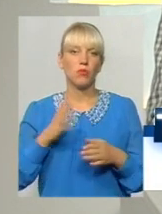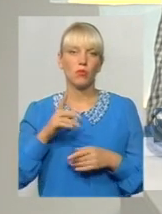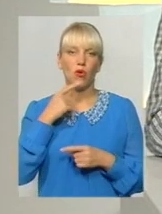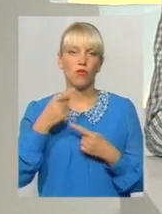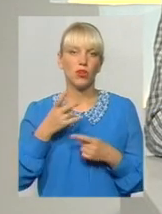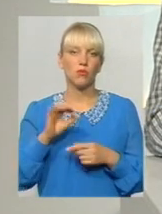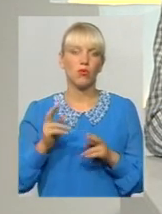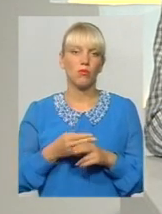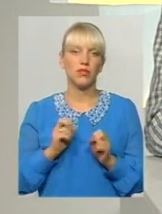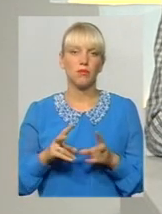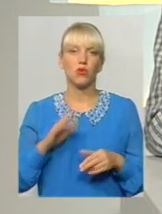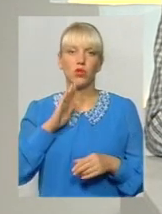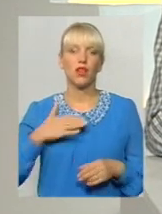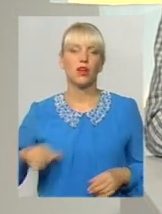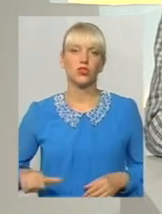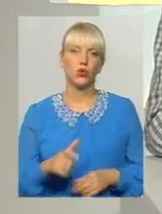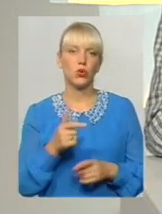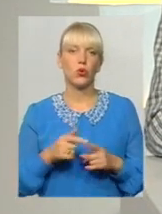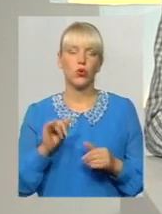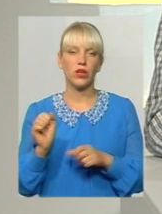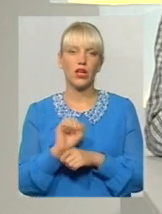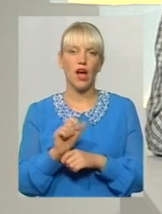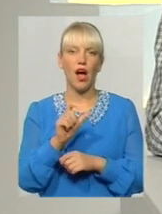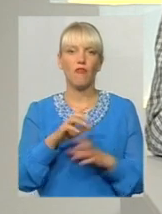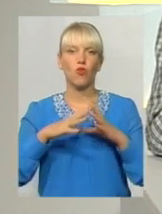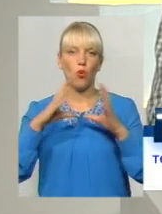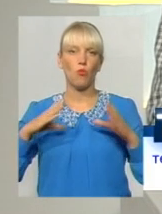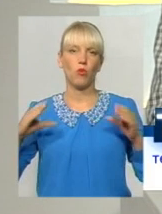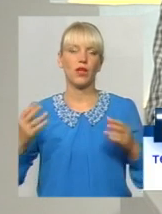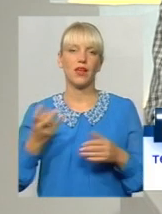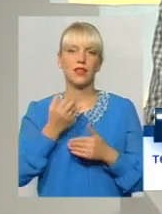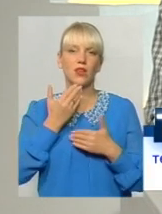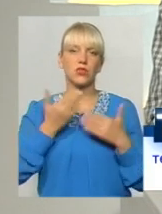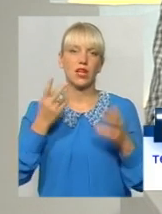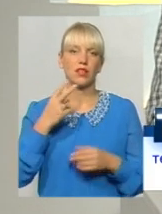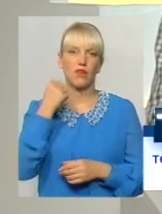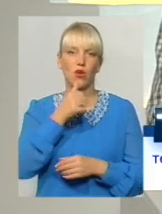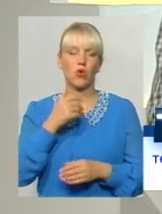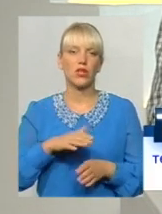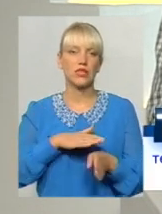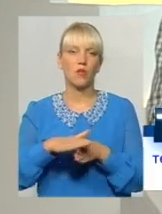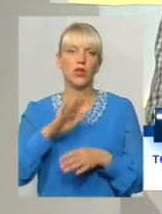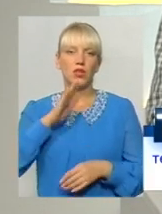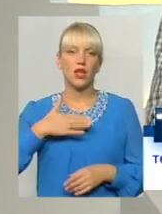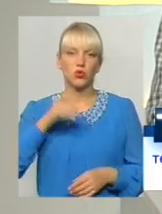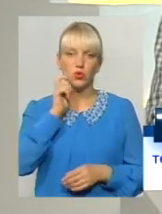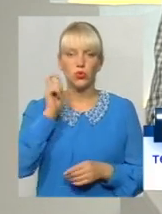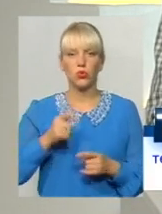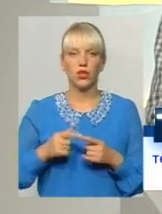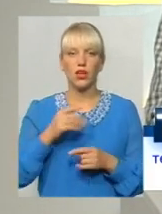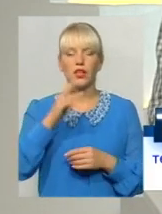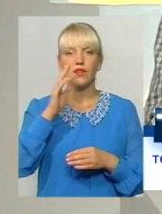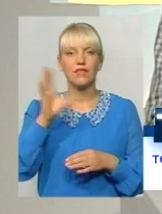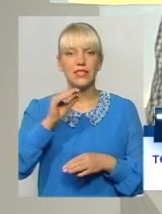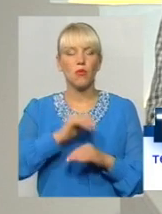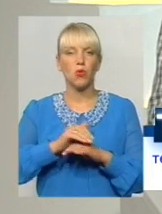про безпеку на наших дорогах та автомобілі, які, ну, по суті, за останні 2 роки заполонили нашу Україну. Мабуть, вже всі давно помітили,